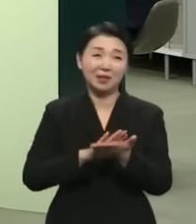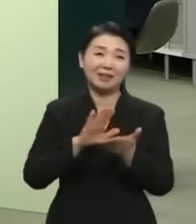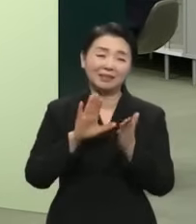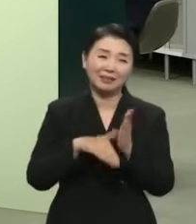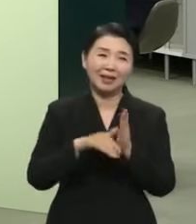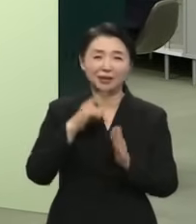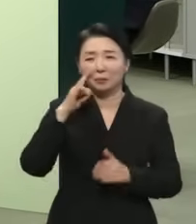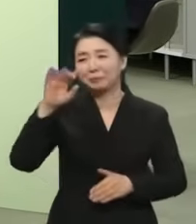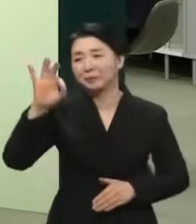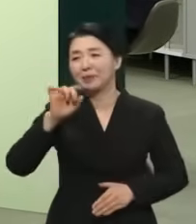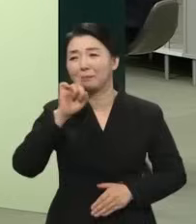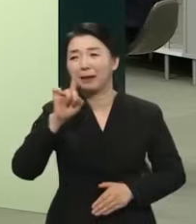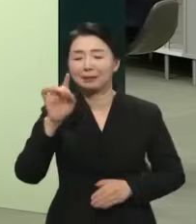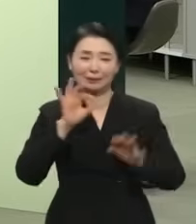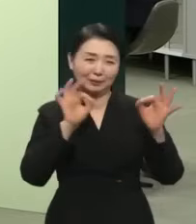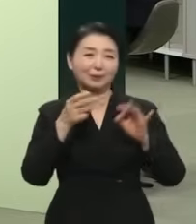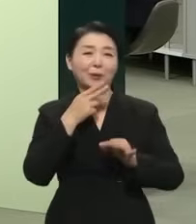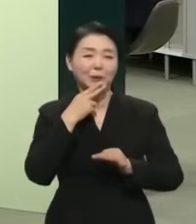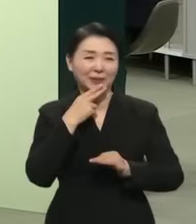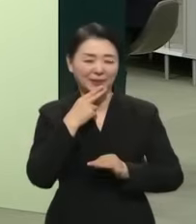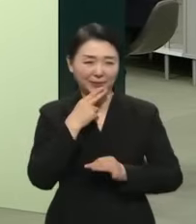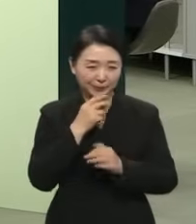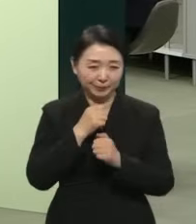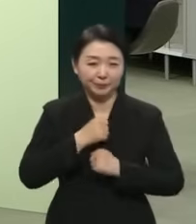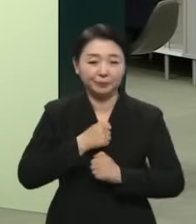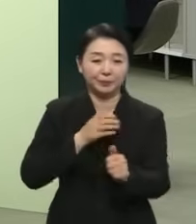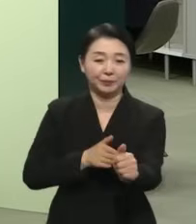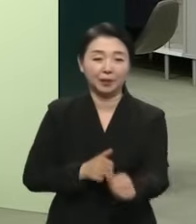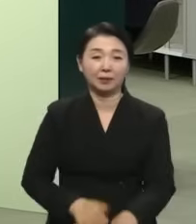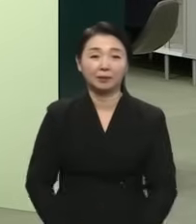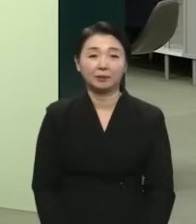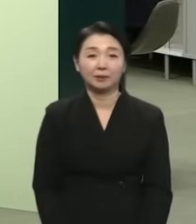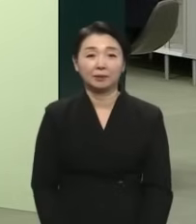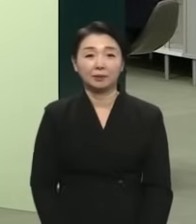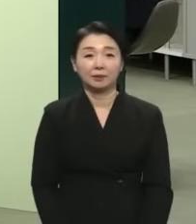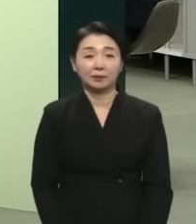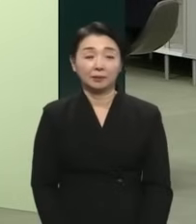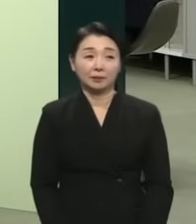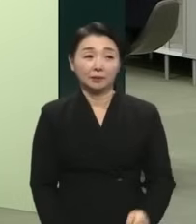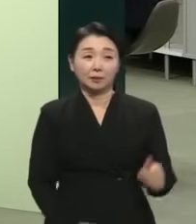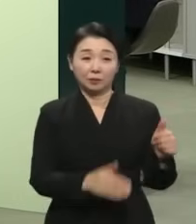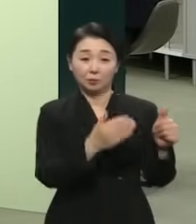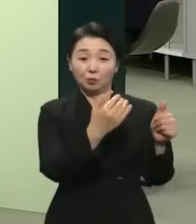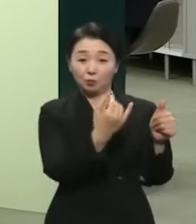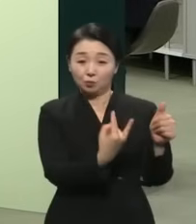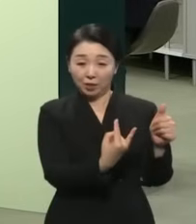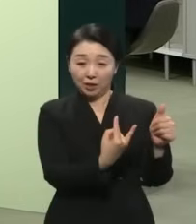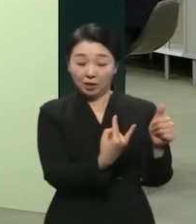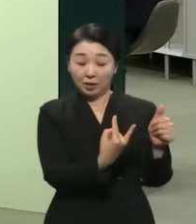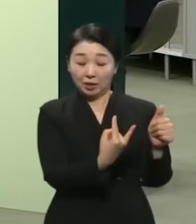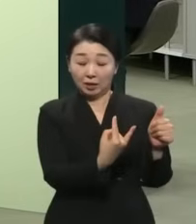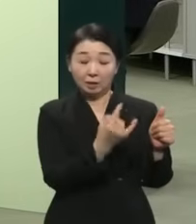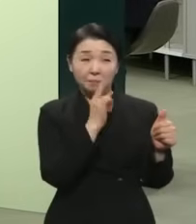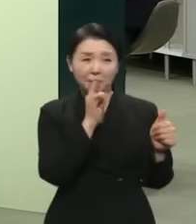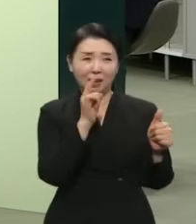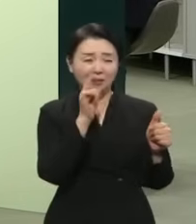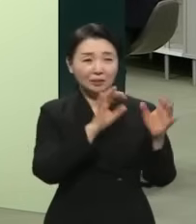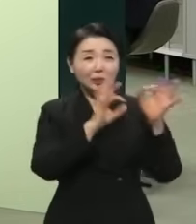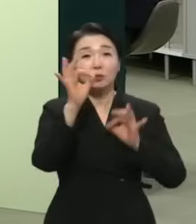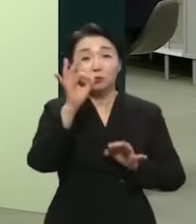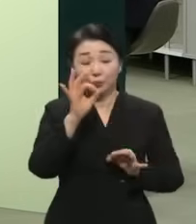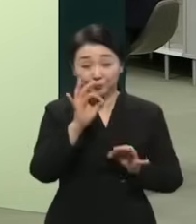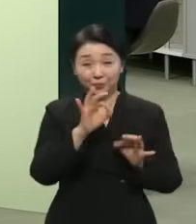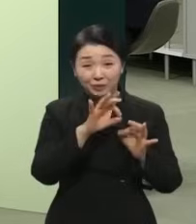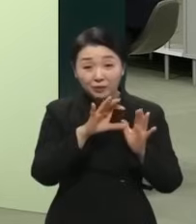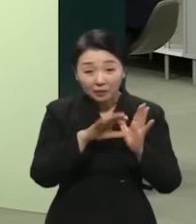같습니다 자 그 앞서서 그 최강국 의원 전의원 발언 나왔던 북콘서트 현장에서 그 윤성열